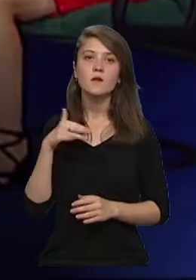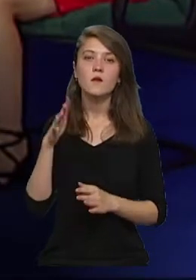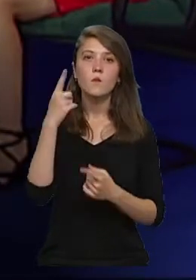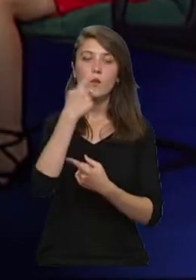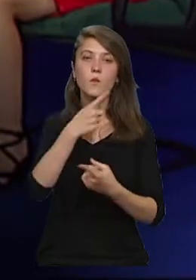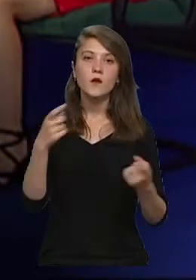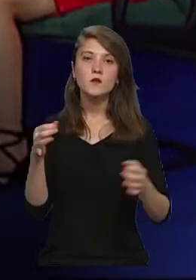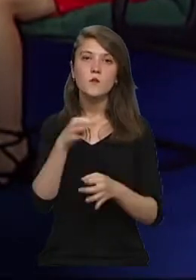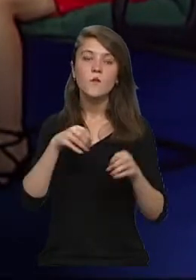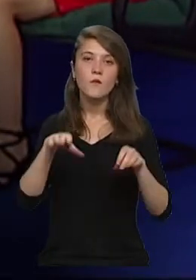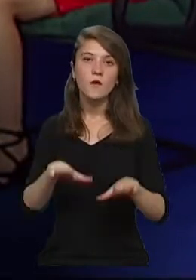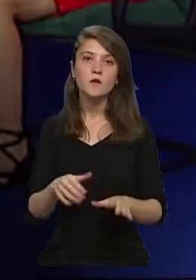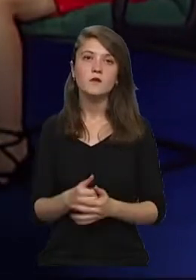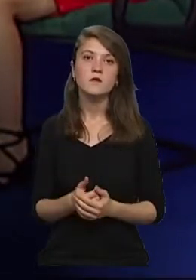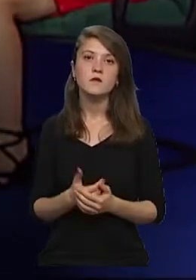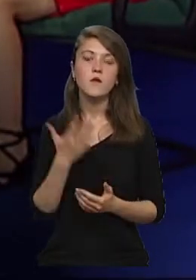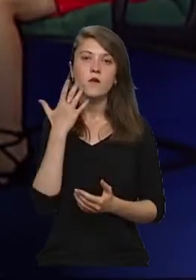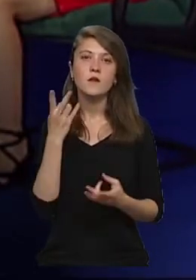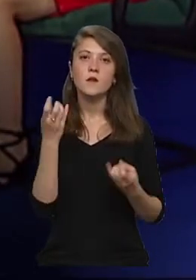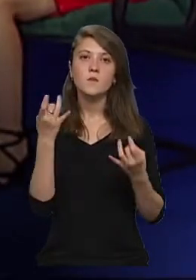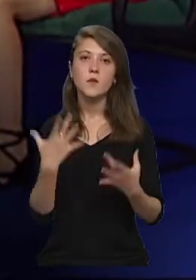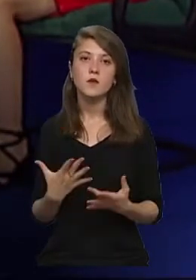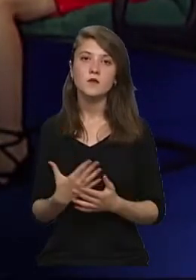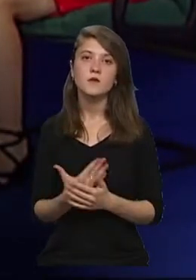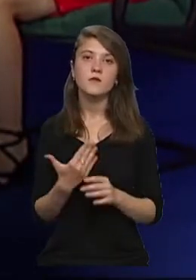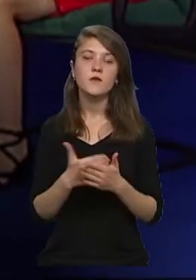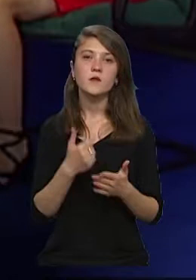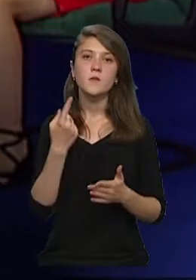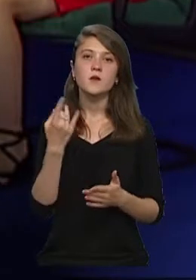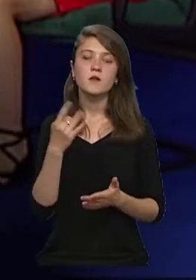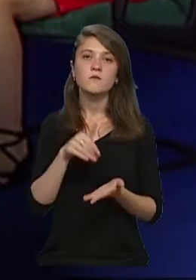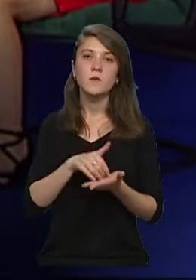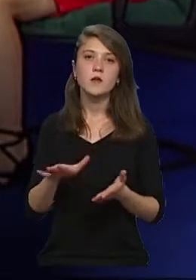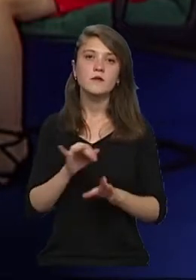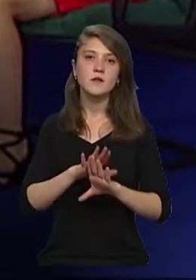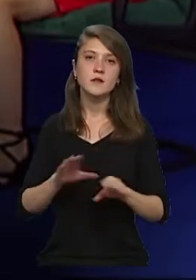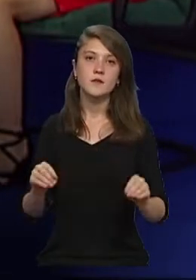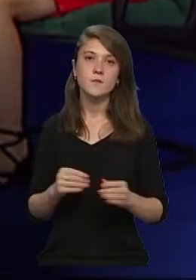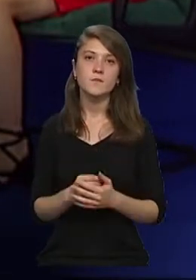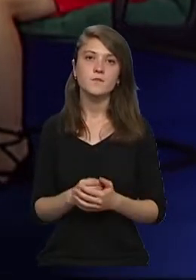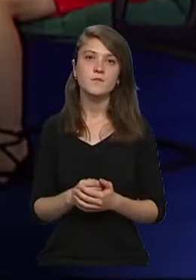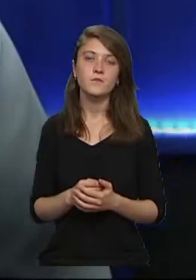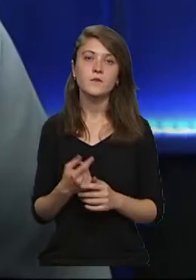обговорення, коли йде воно не просто від першого разу відмовилися від ідеї, йде це